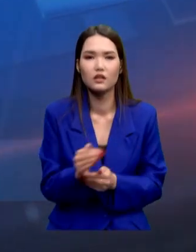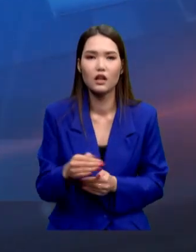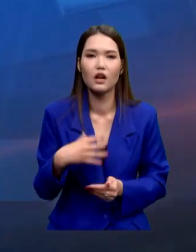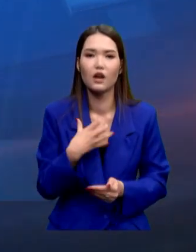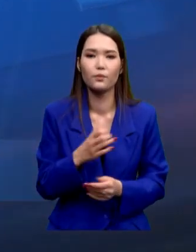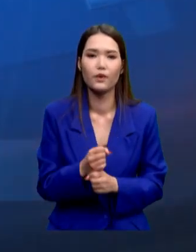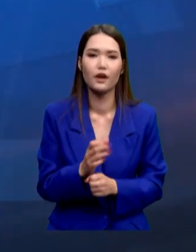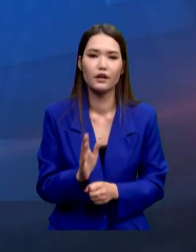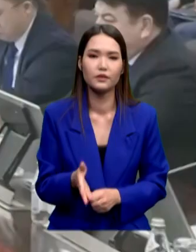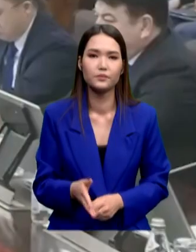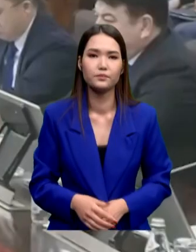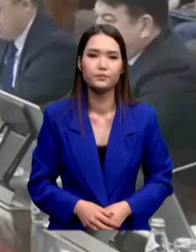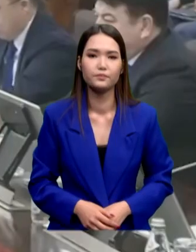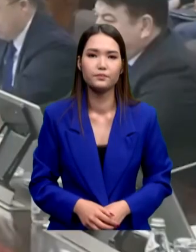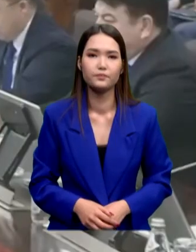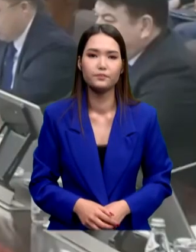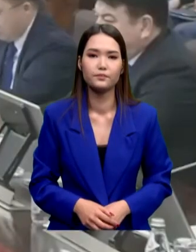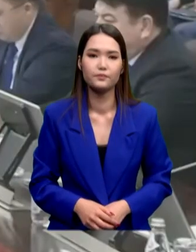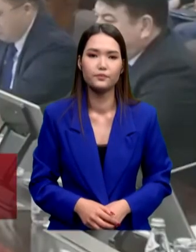та.